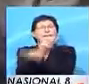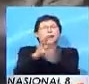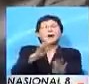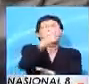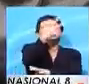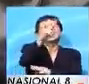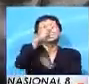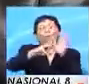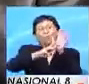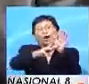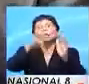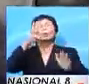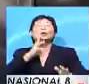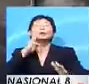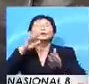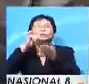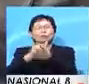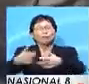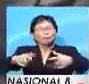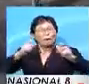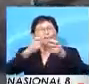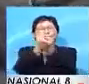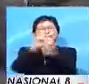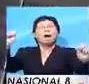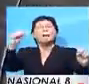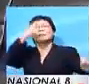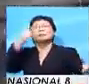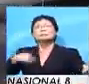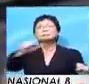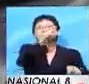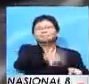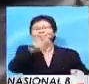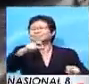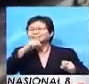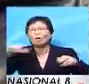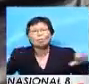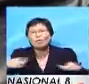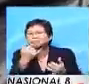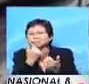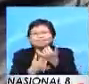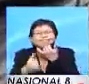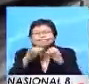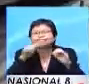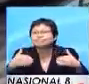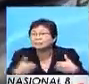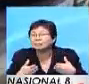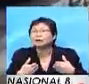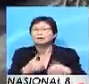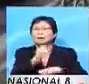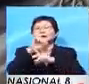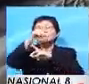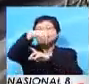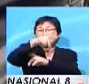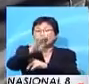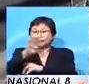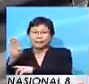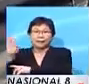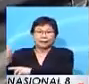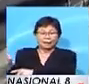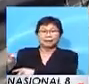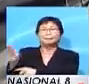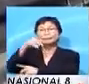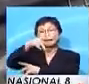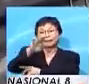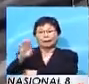13 delegasi wanita itu dengan segera kerana mereka tidak melakukan sebarang kesalahan. Pertubuhan Bangsa Bersatu